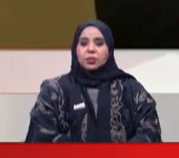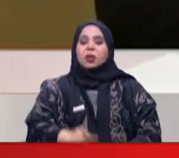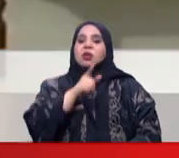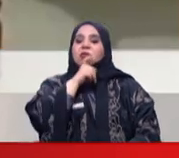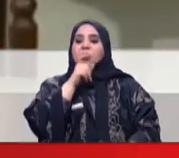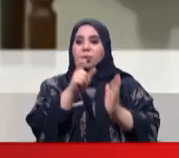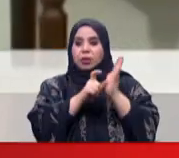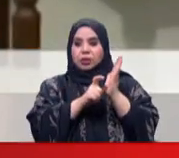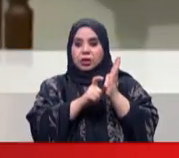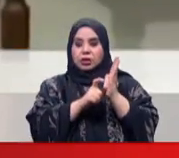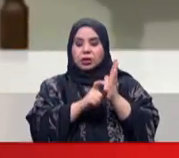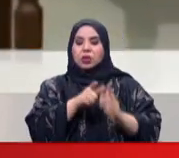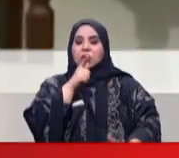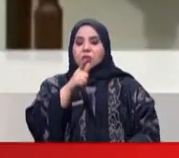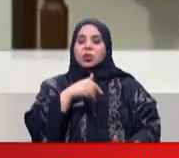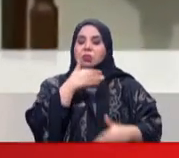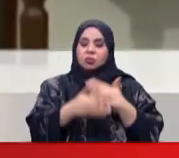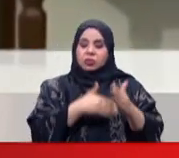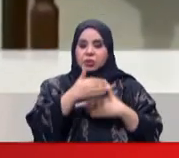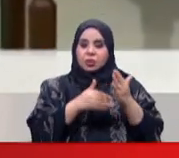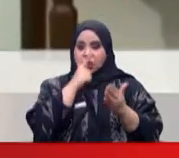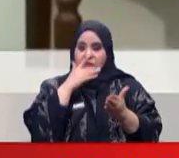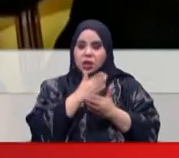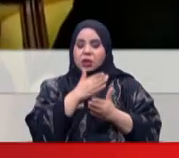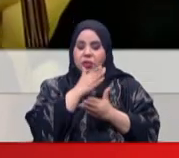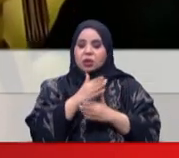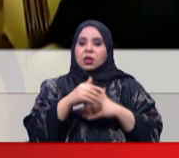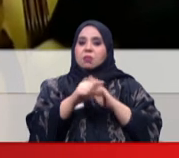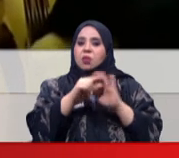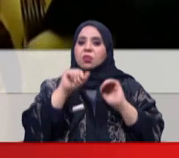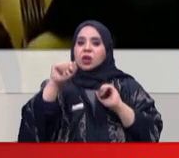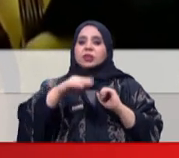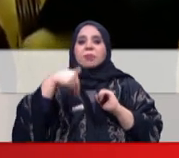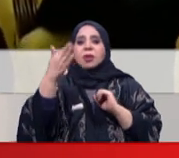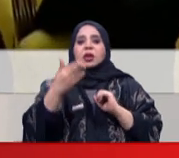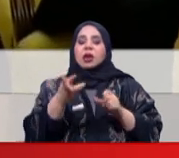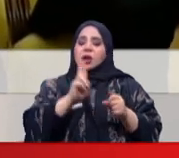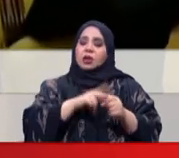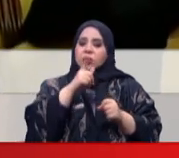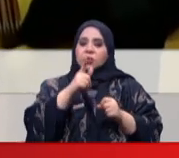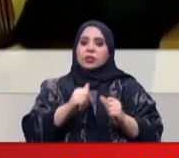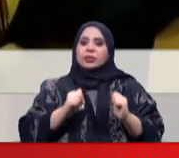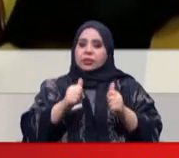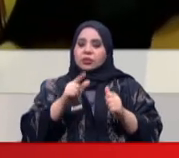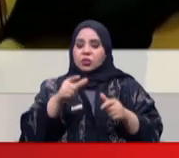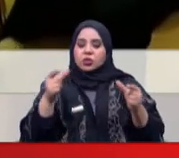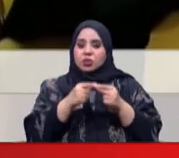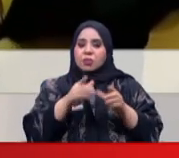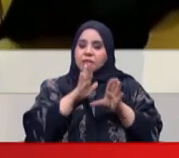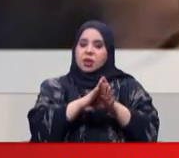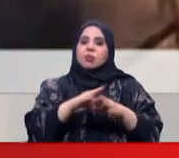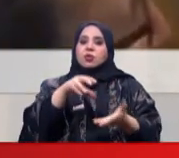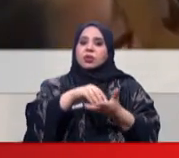القطري مارس دور مستمر، تدخل دائما في شؤون الدول الأخرى، حاول دائما أن يعبئ جماعات في دول